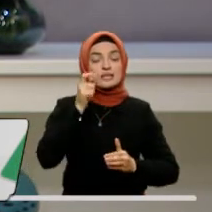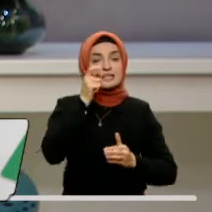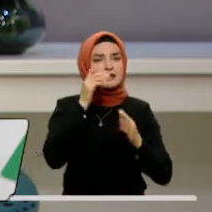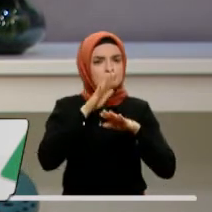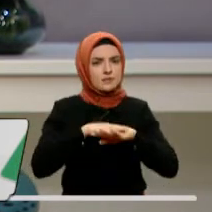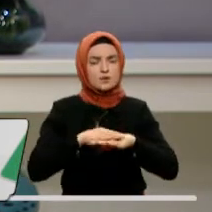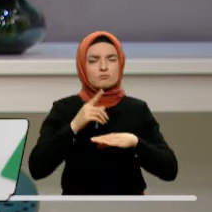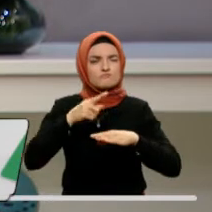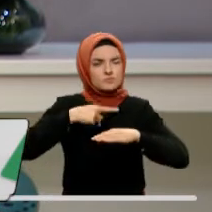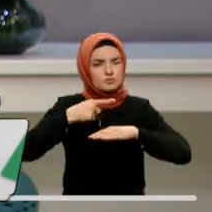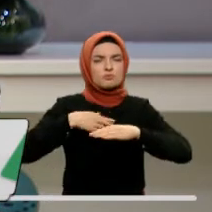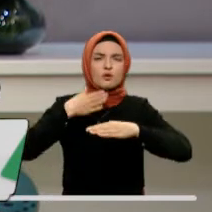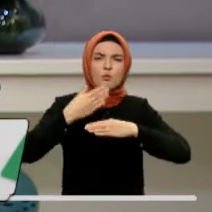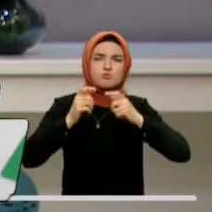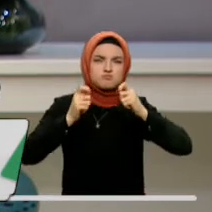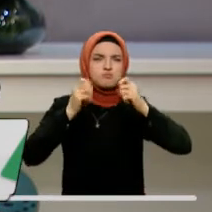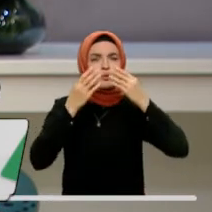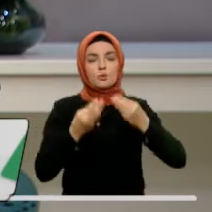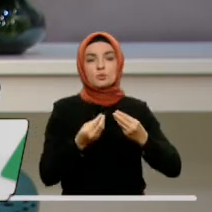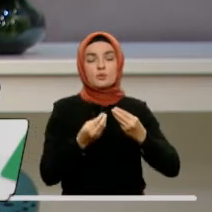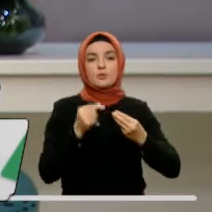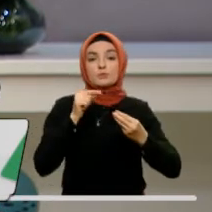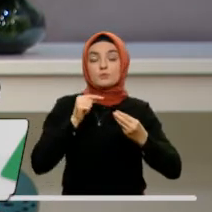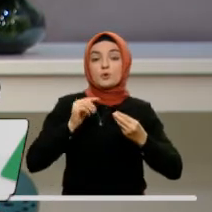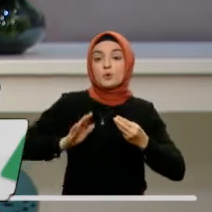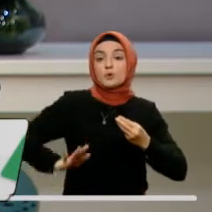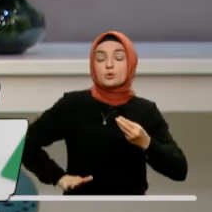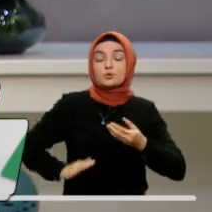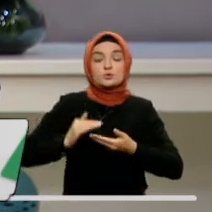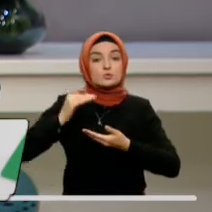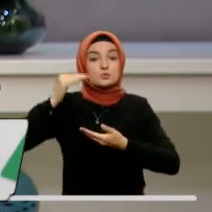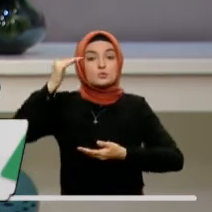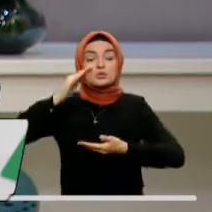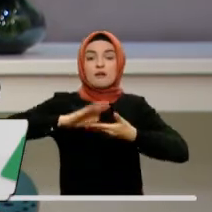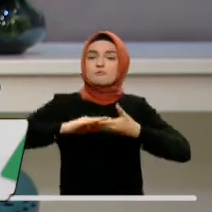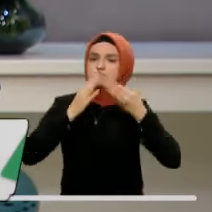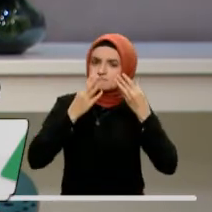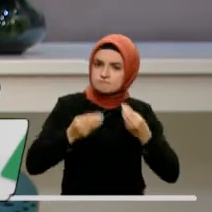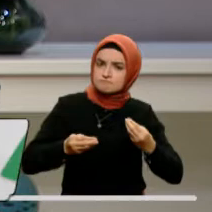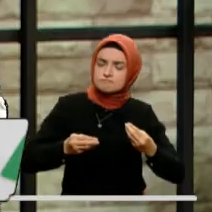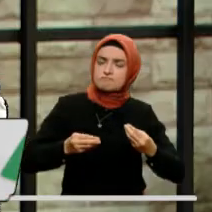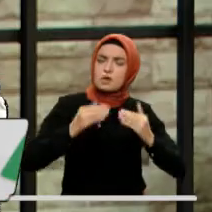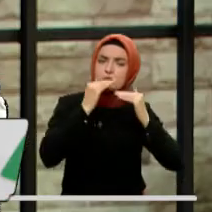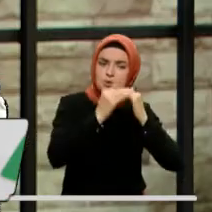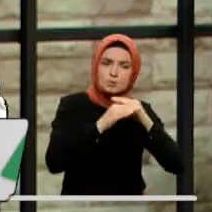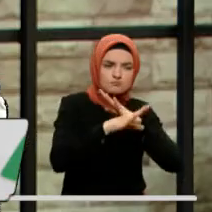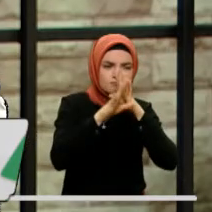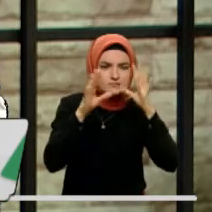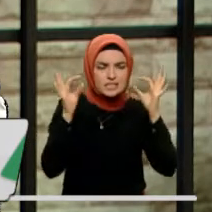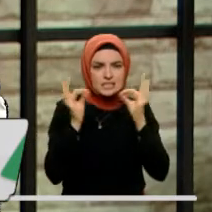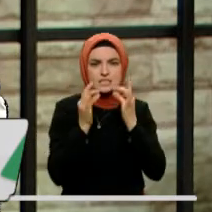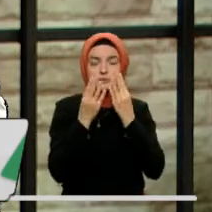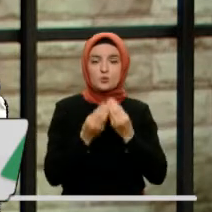süre sonra böyle bir zorlaşıyor gibi. Evet. Böyle çocuk büyüdükçe, arkadaşları oldukça, sosyal çevrelere girdikçe daha